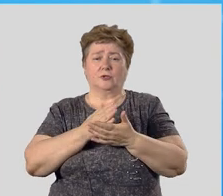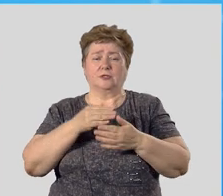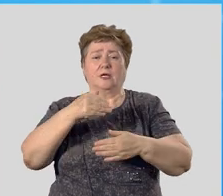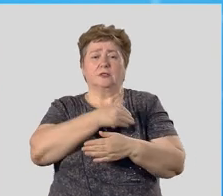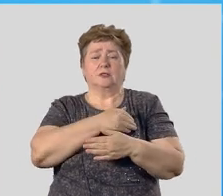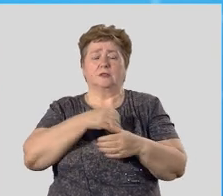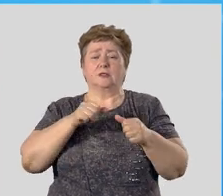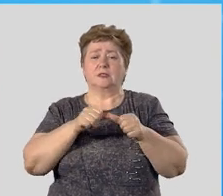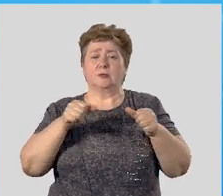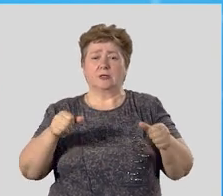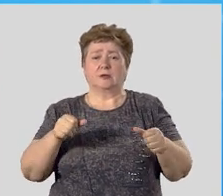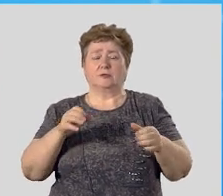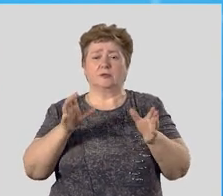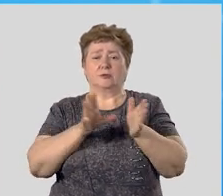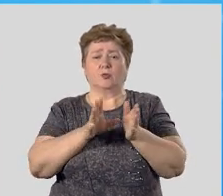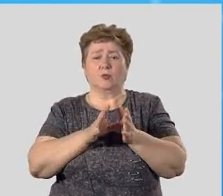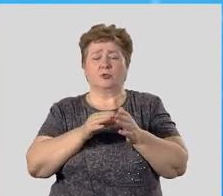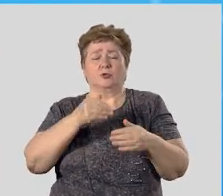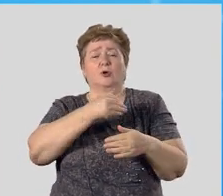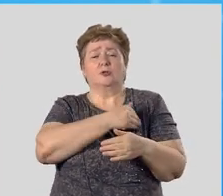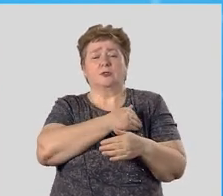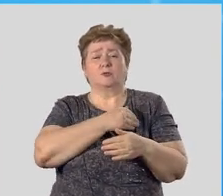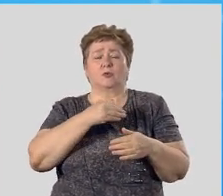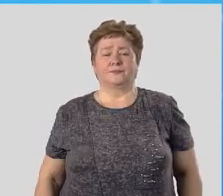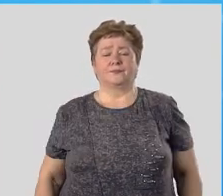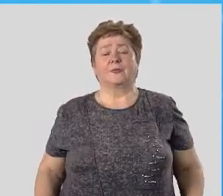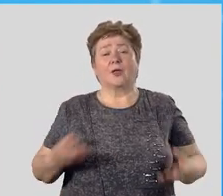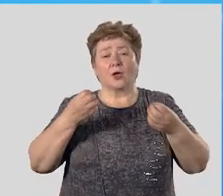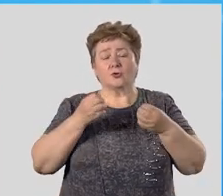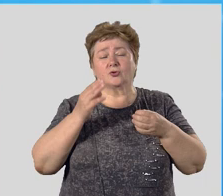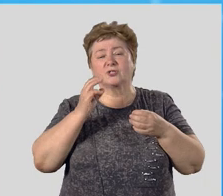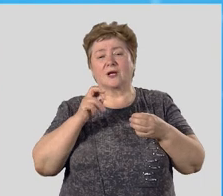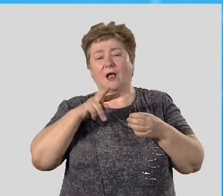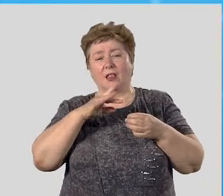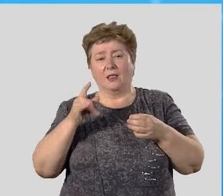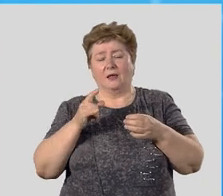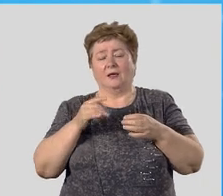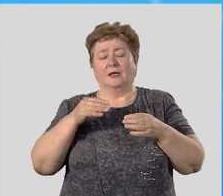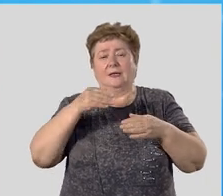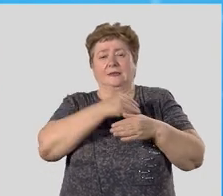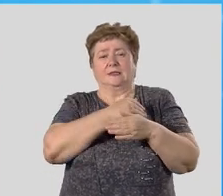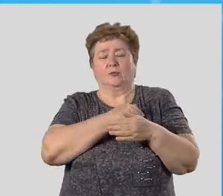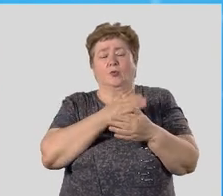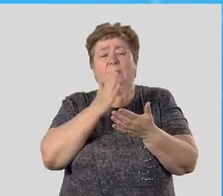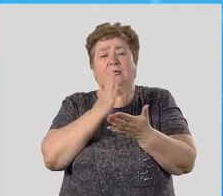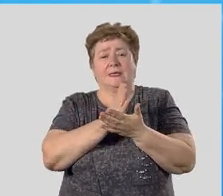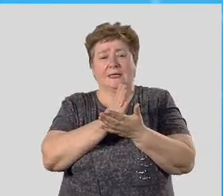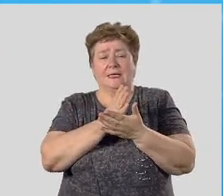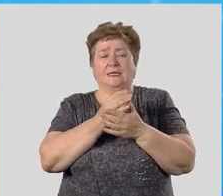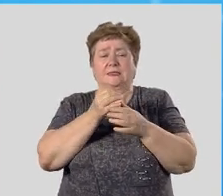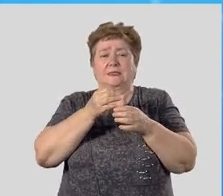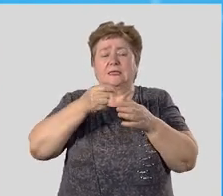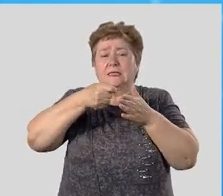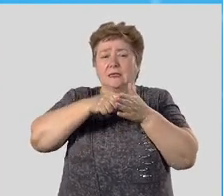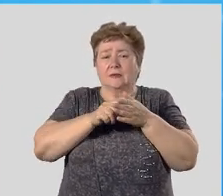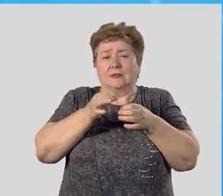Температуру измеряют с помощью термометров. Кроме шкалы, термометр имеет